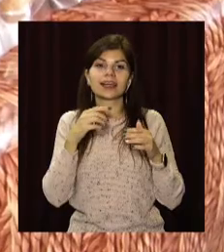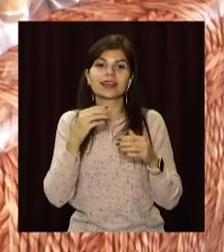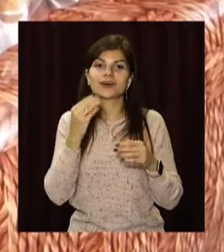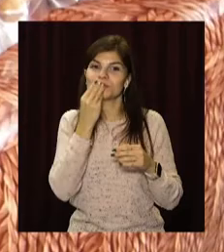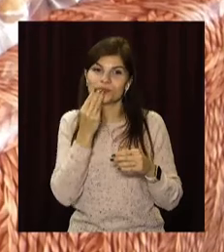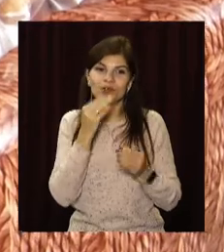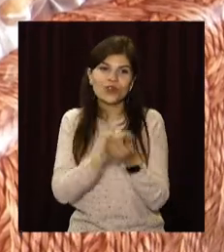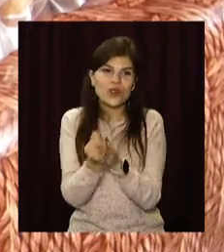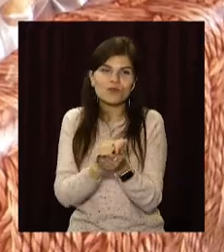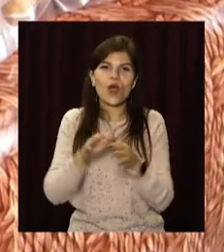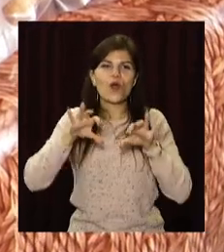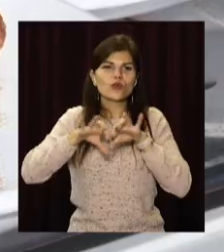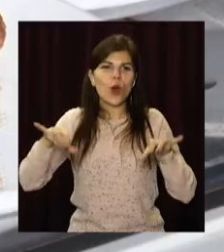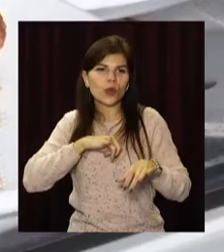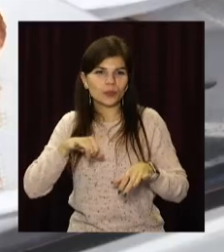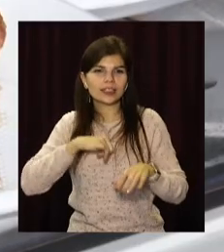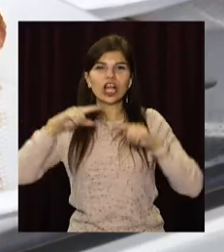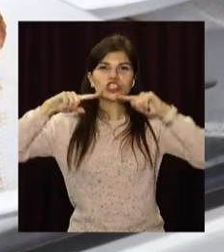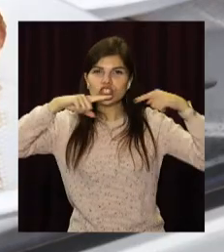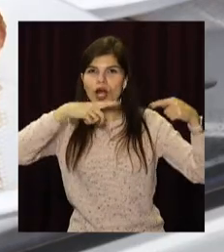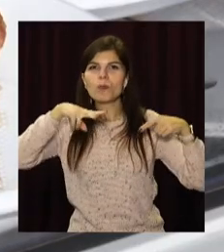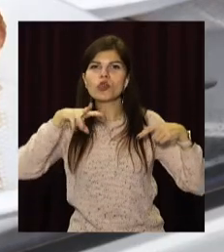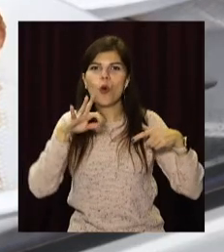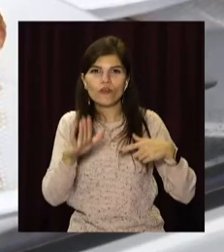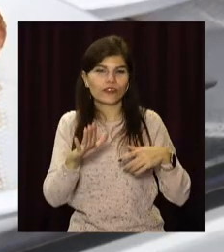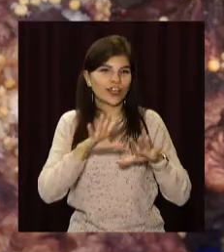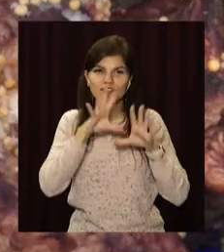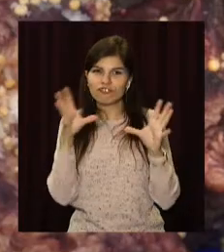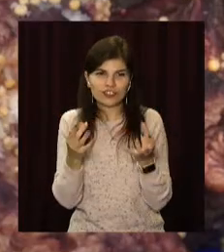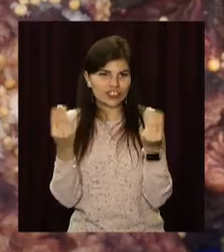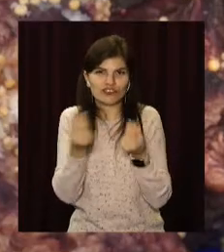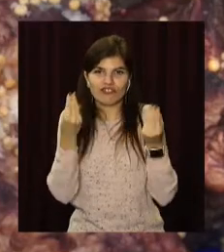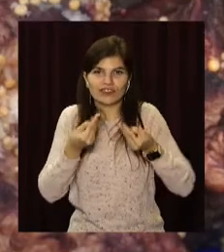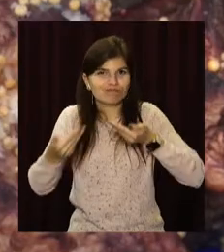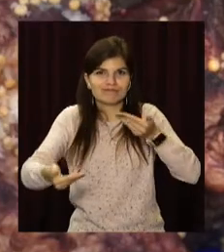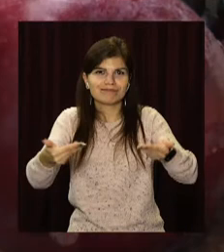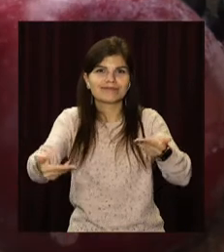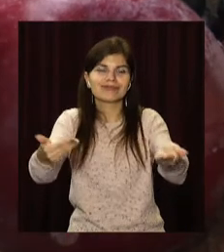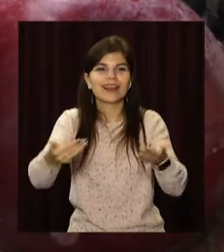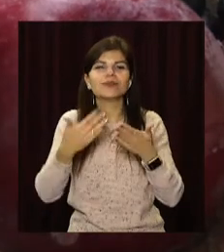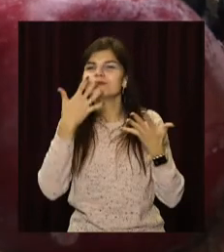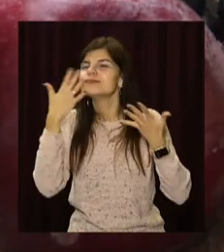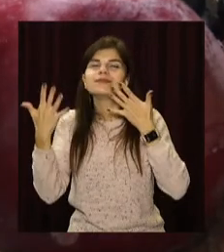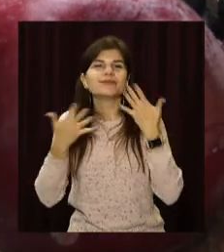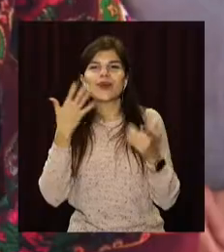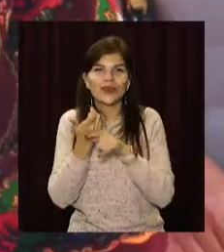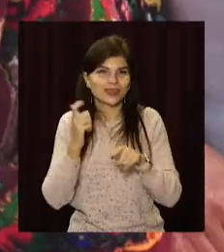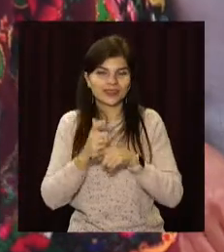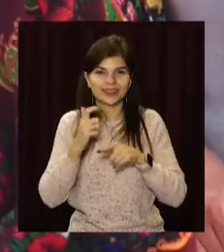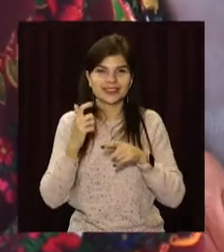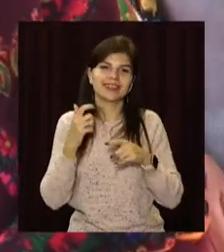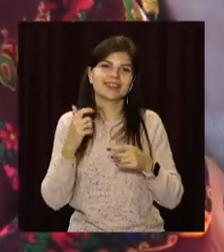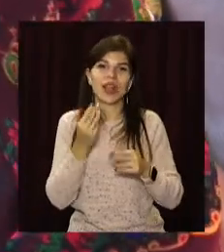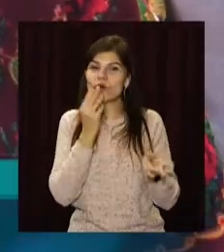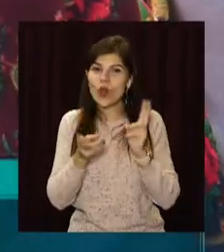наливки, пиріжки, ковбаси, шашлики, стейки та плов просто з печі. На святковому ярмарку від ароматів паморочилося.